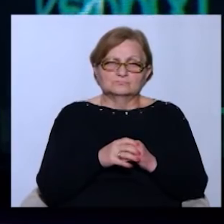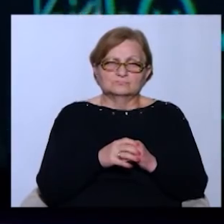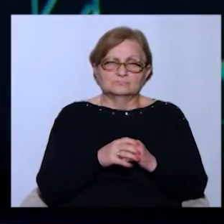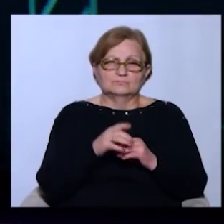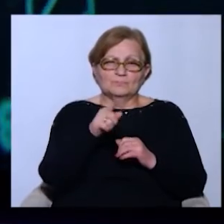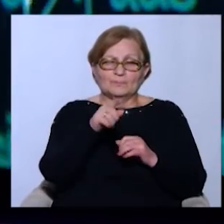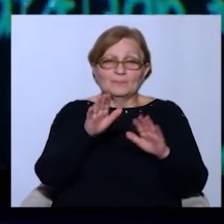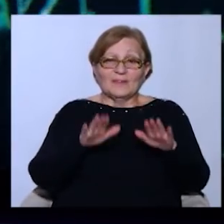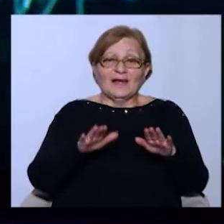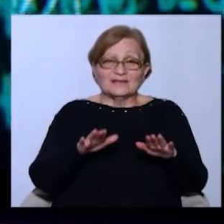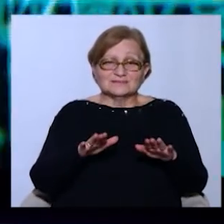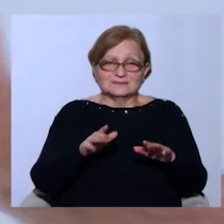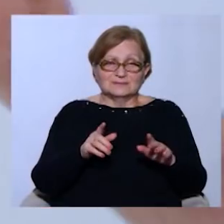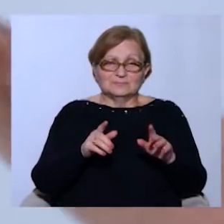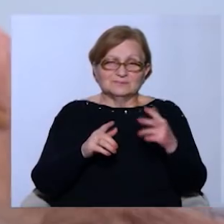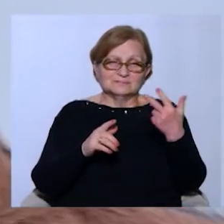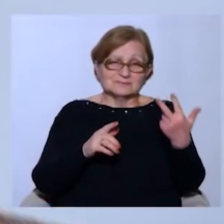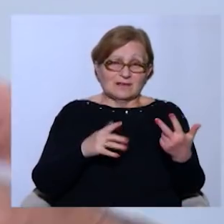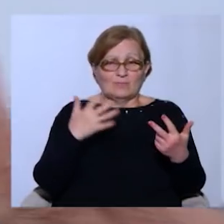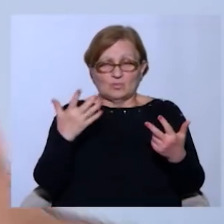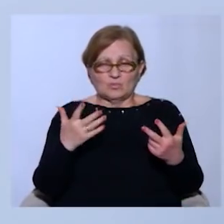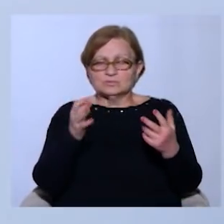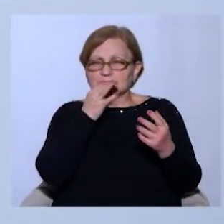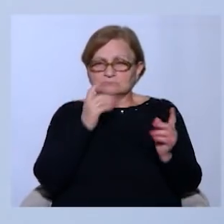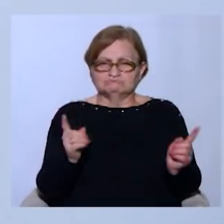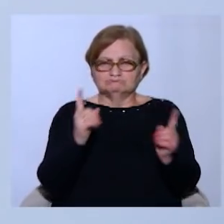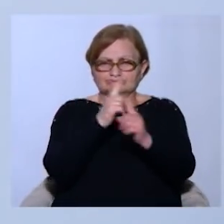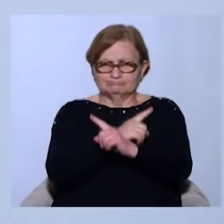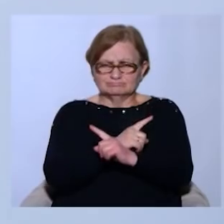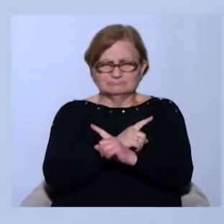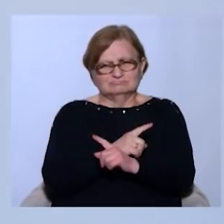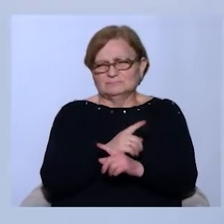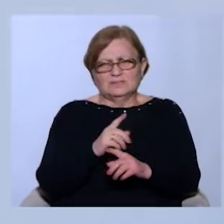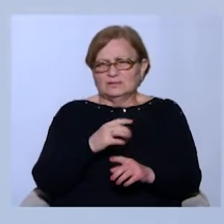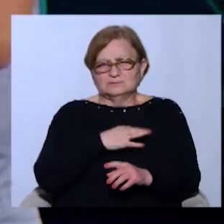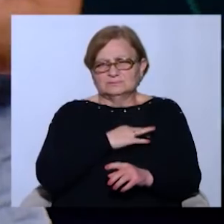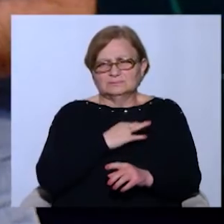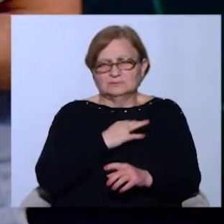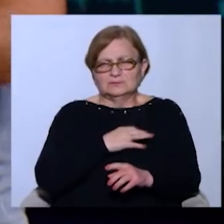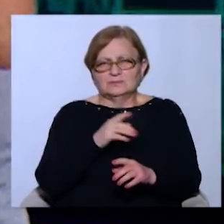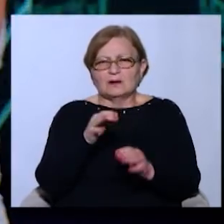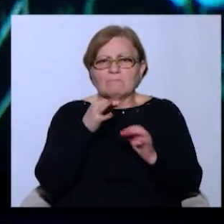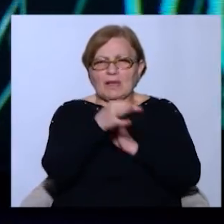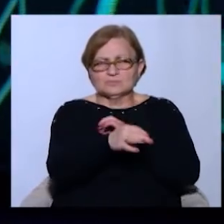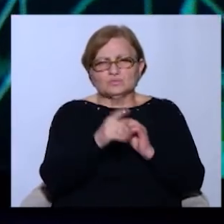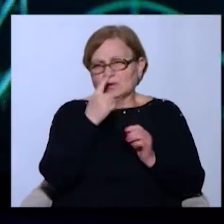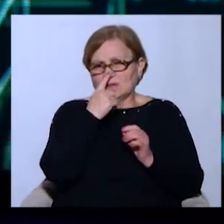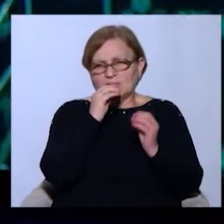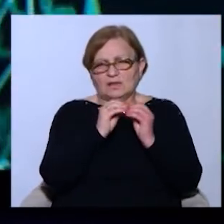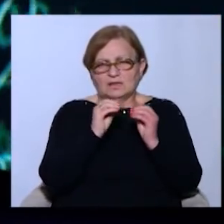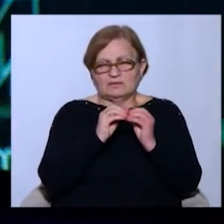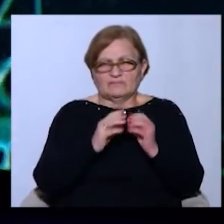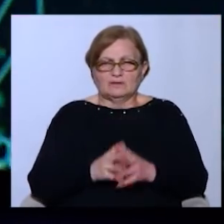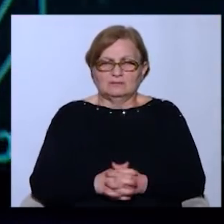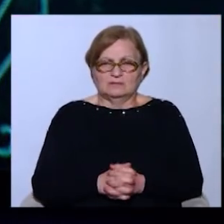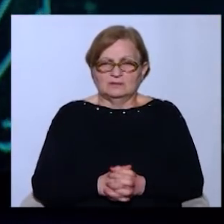თანამამრავლების ადგილების შეცვლით ჩვენ ნამრავლი არ გვეცვლება. შეგვიძლია ახაც შევამოწმოთ.